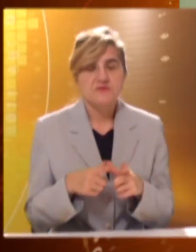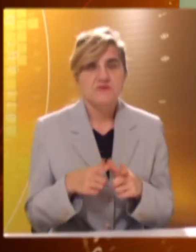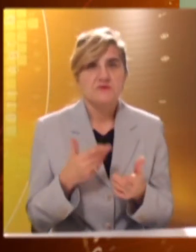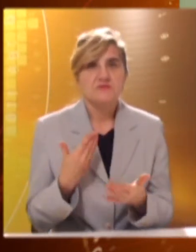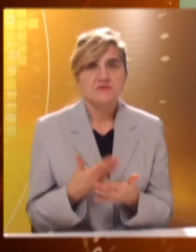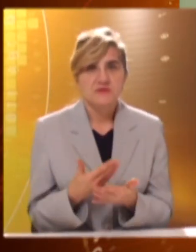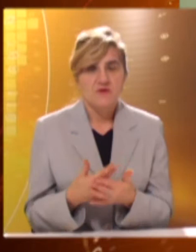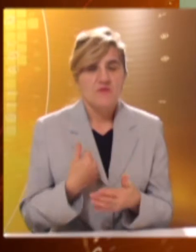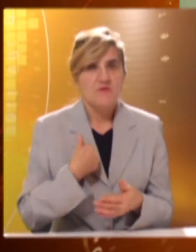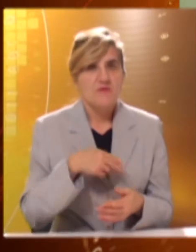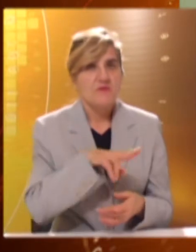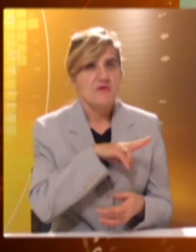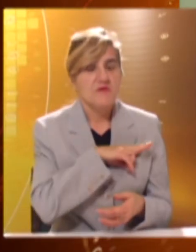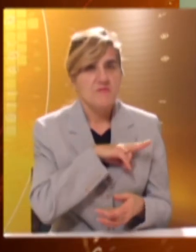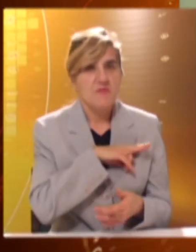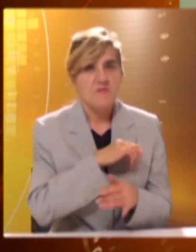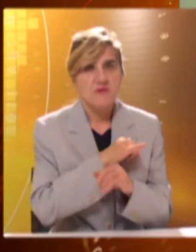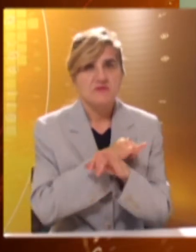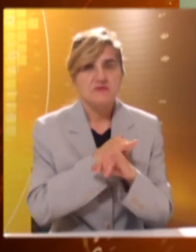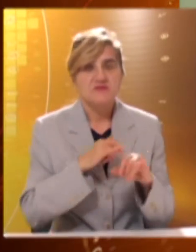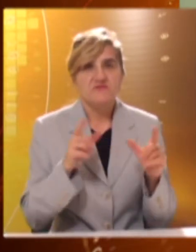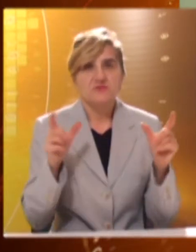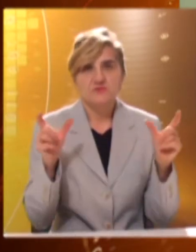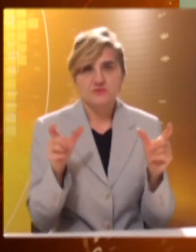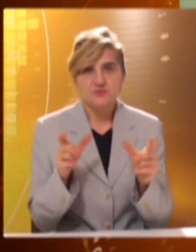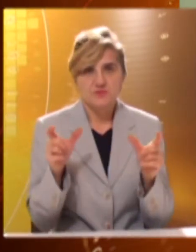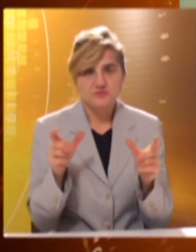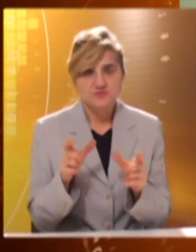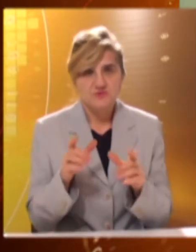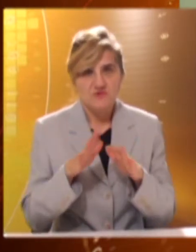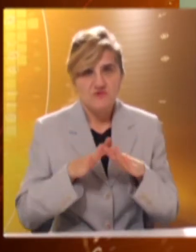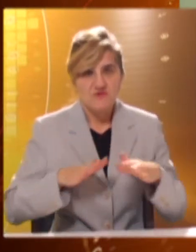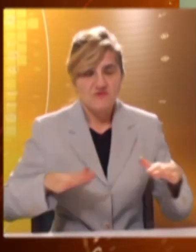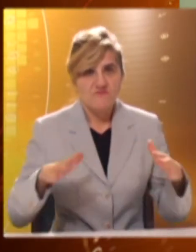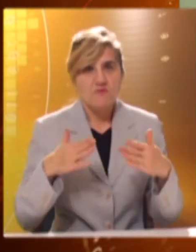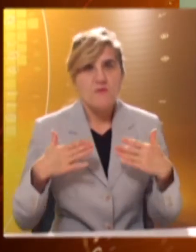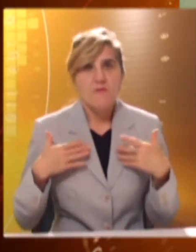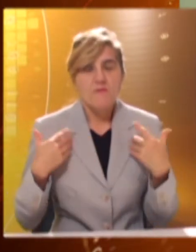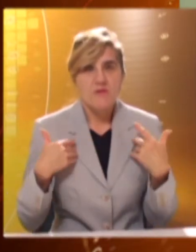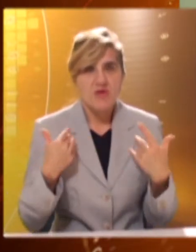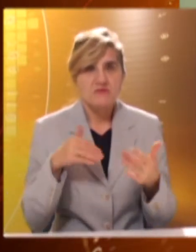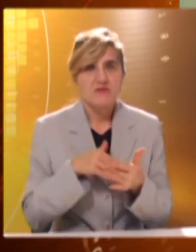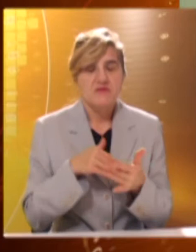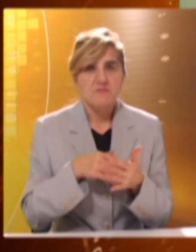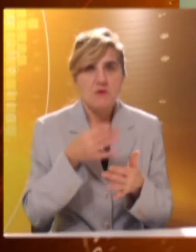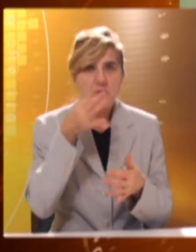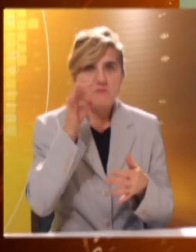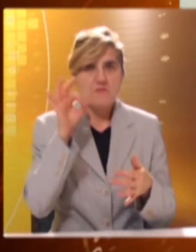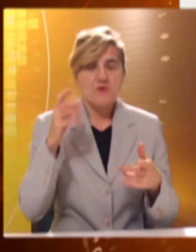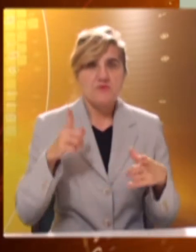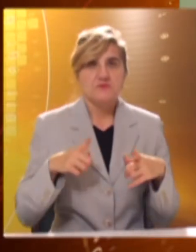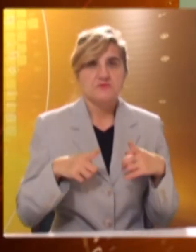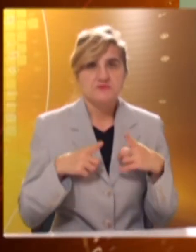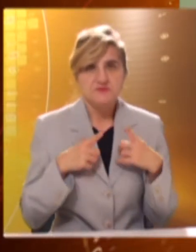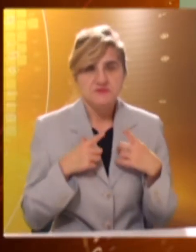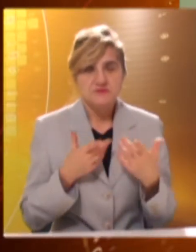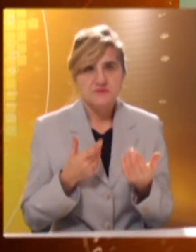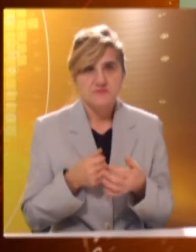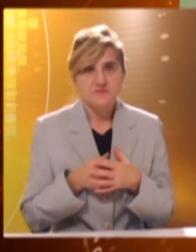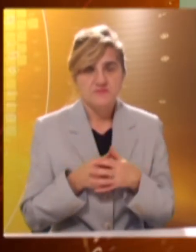da imamo razvijeno društvo i da omogućimo da se mladi što bolje zaposle u struci. Pa mogli